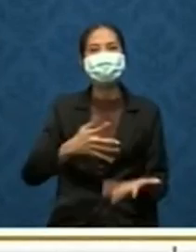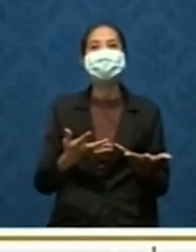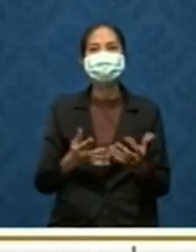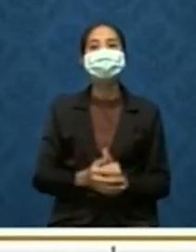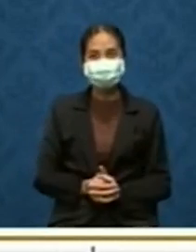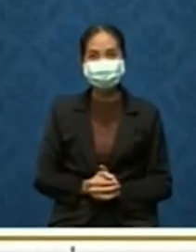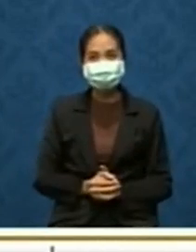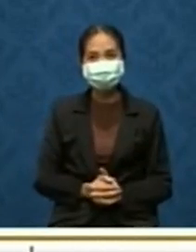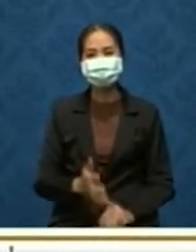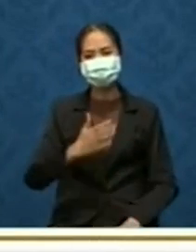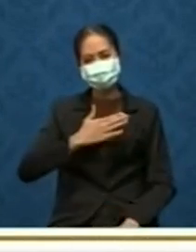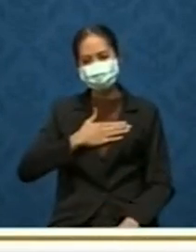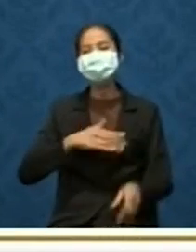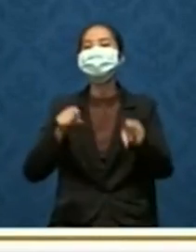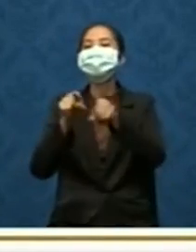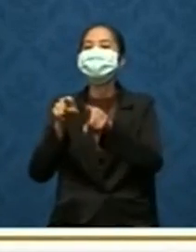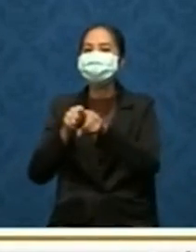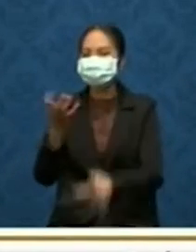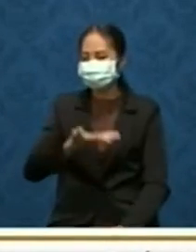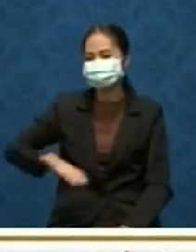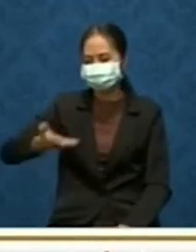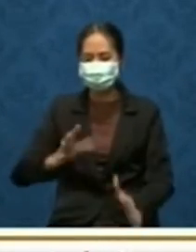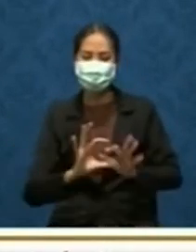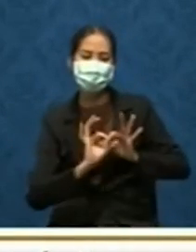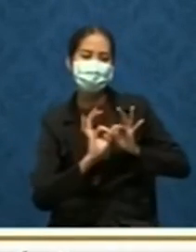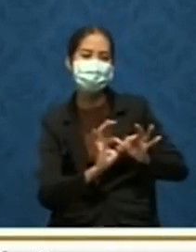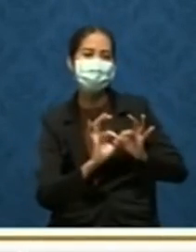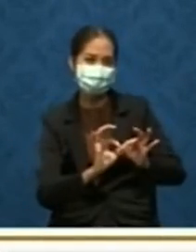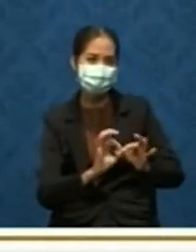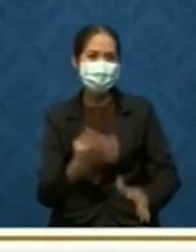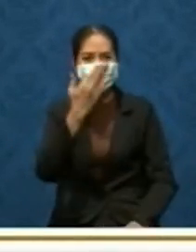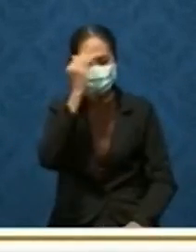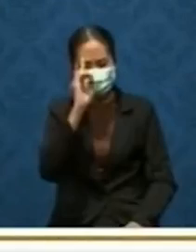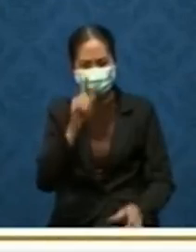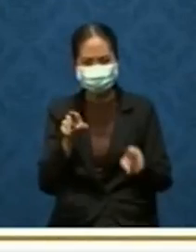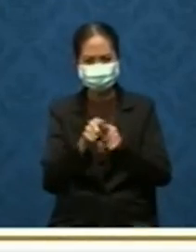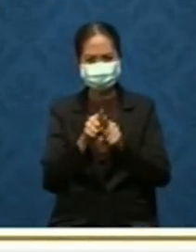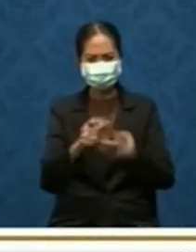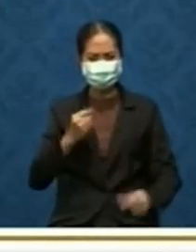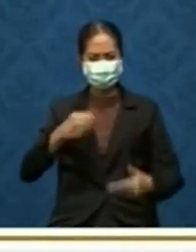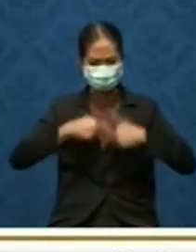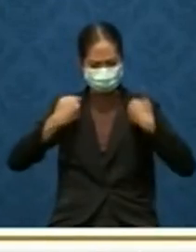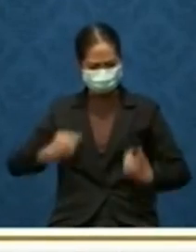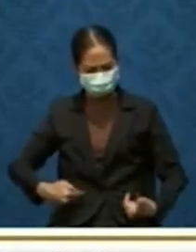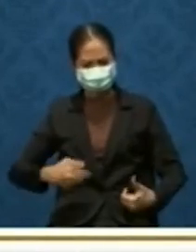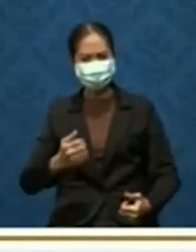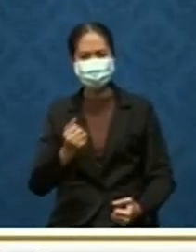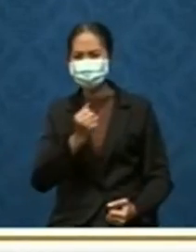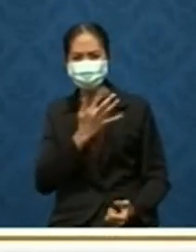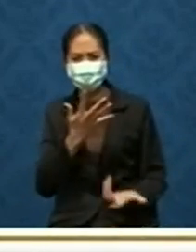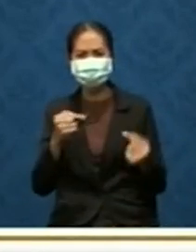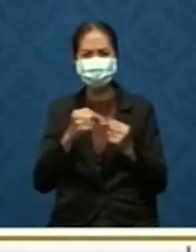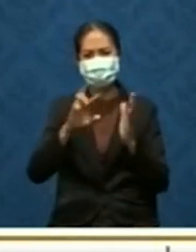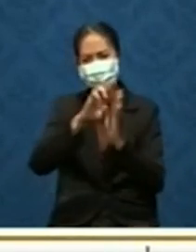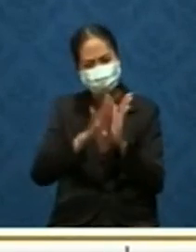แน่นอนว่าผมก็เหมือนกับทุกคนที่เป็นห่วงในสถานการณ์โปแตสเซียมที่หายไปกระบวนการเรื่องเกี่ยวกับระบบคีโต